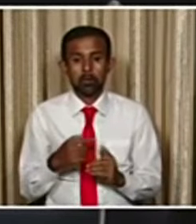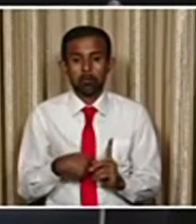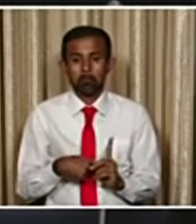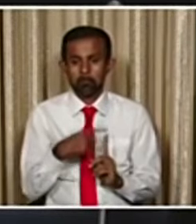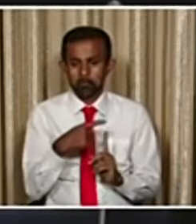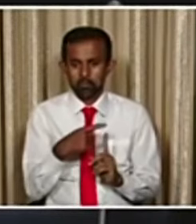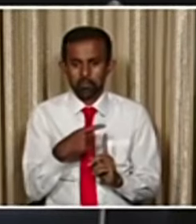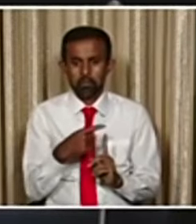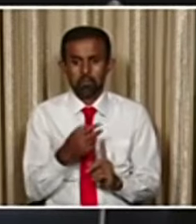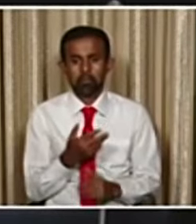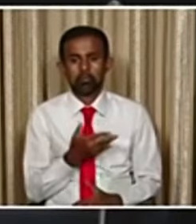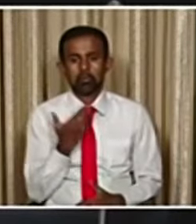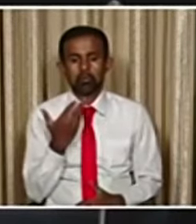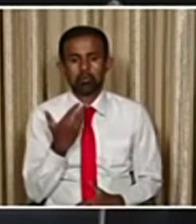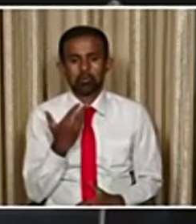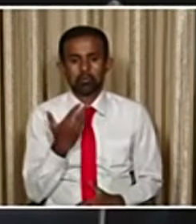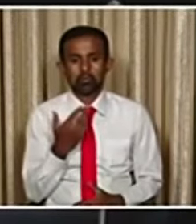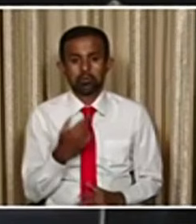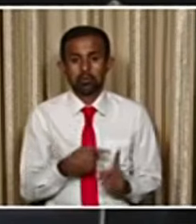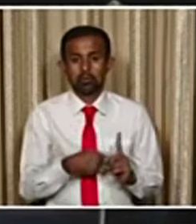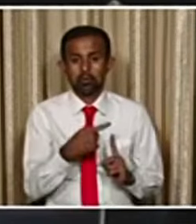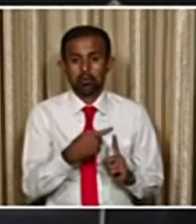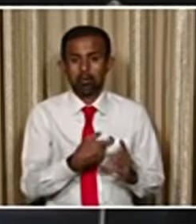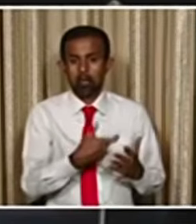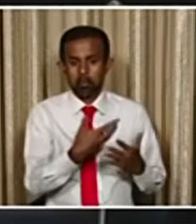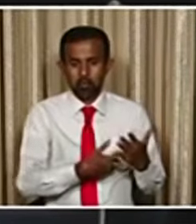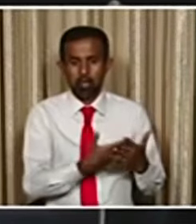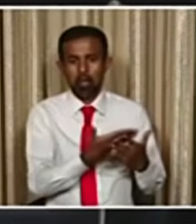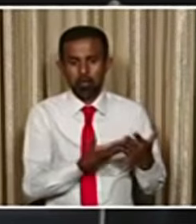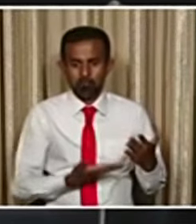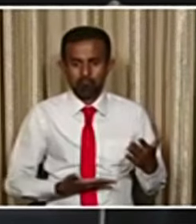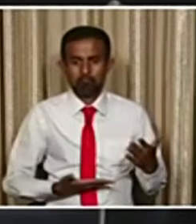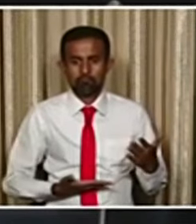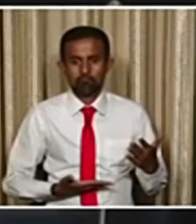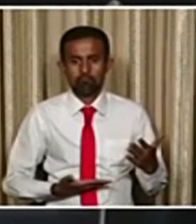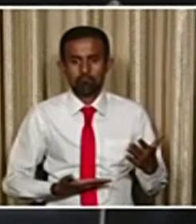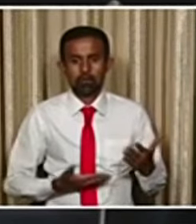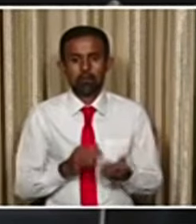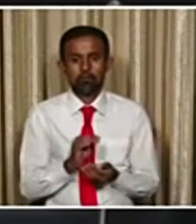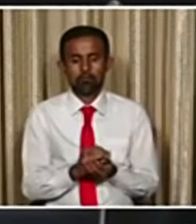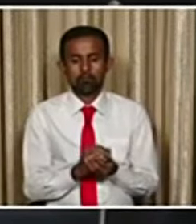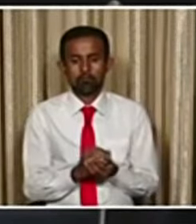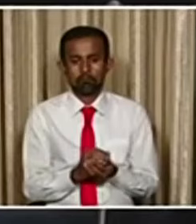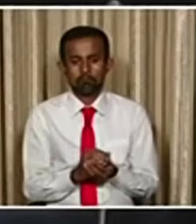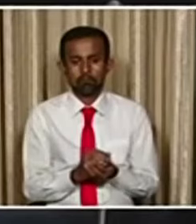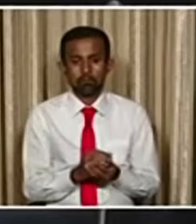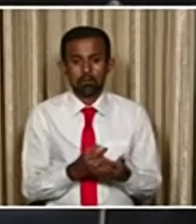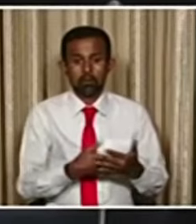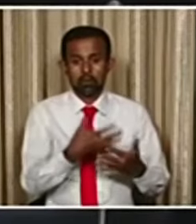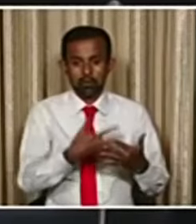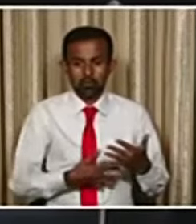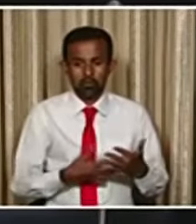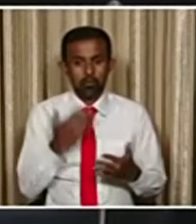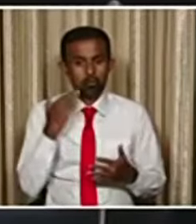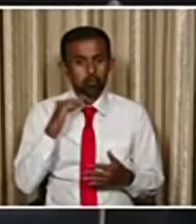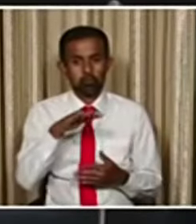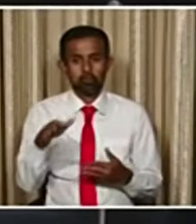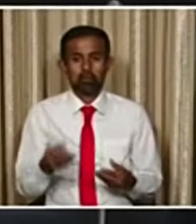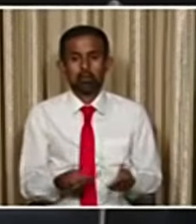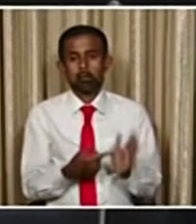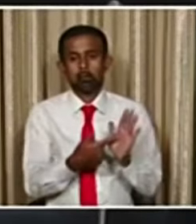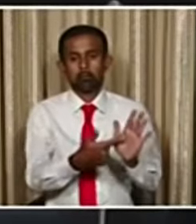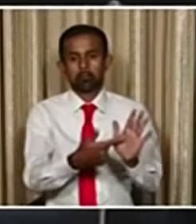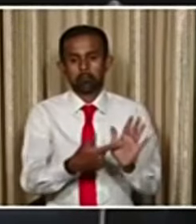ಯಾಮೆ ಹಕಿಯಾವ ತಿಯನೋ ಪ್ರಗತಿ ವಾರ್ತಾವ ತಿನ್ನುವ ರಿಪೋರ್ಟ್ ಕಾರ್ಡ್ ಎಗ ತಿನ್ನುವ ಏ ರಿಪೋರ್ಟ್ ಕಾರ್ಡ್ ಎಗ ಜನತಾವ ಇದಿರಿಯಟ